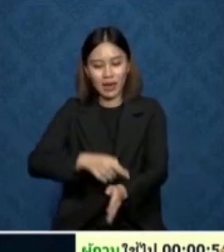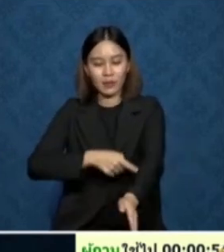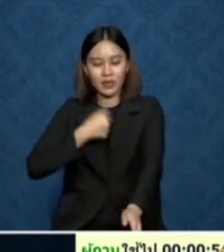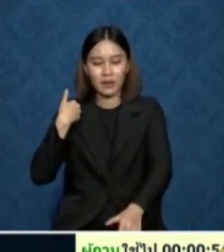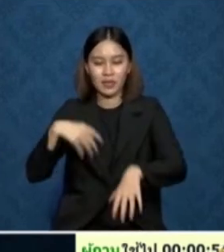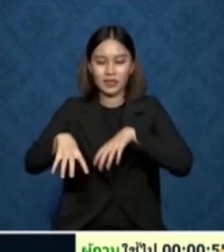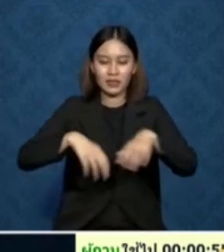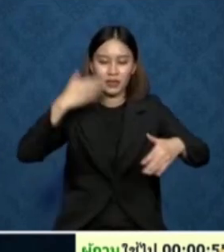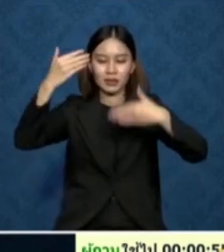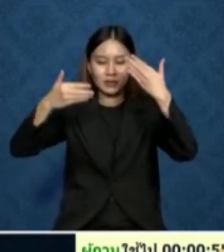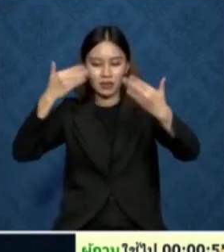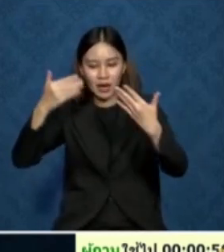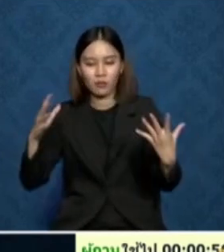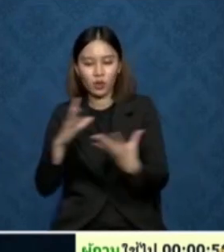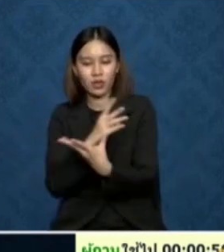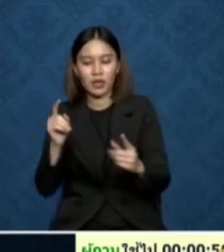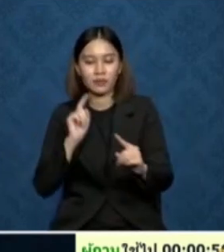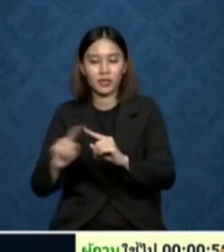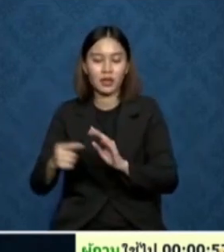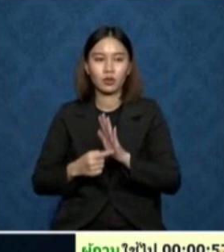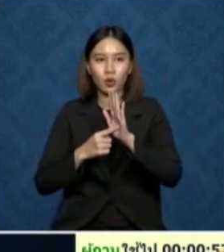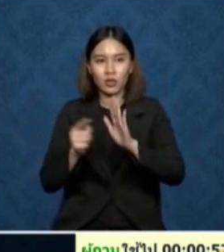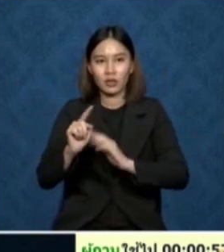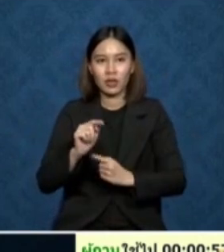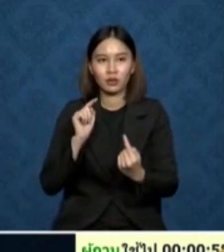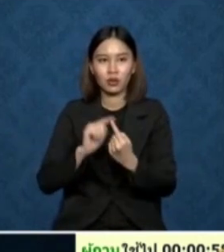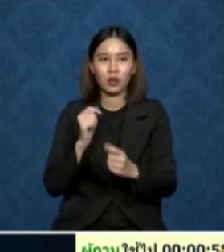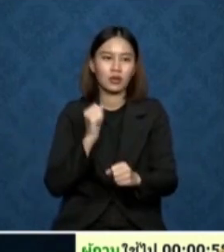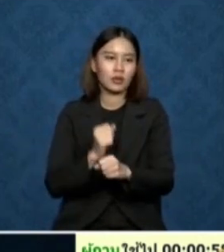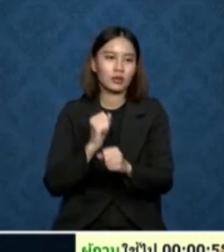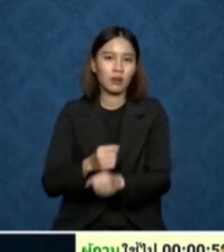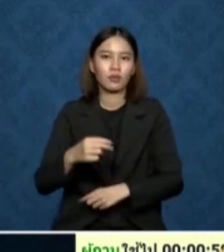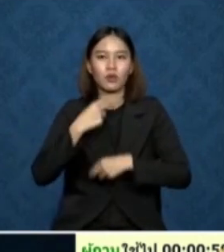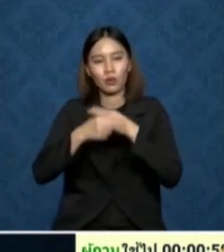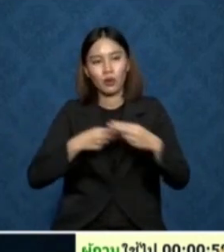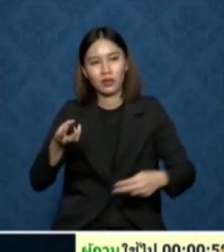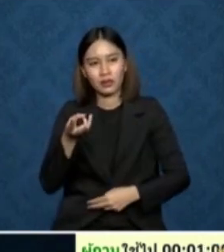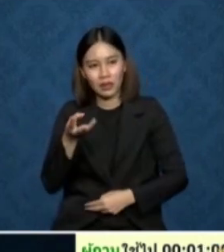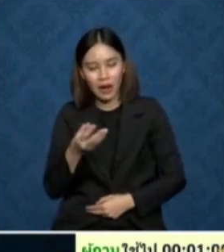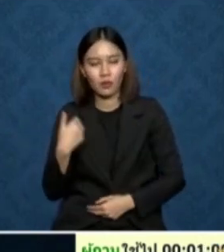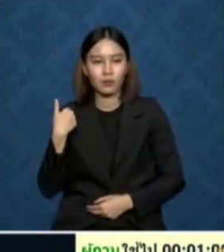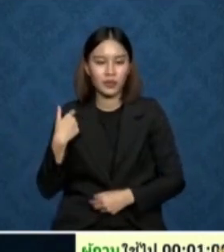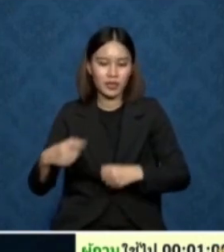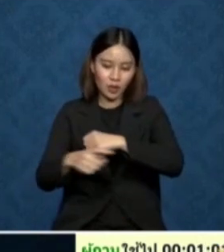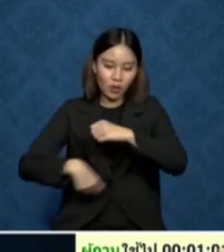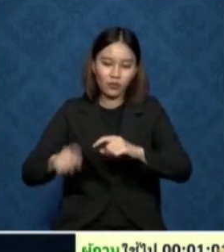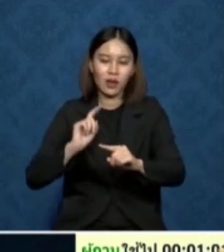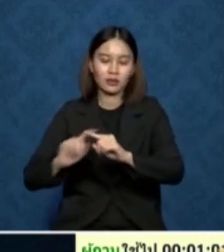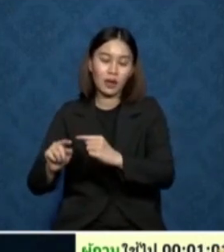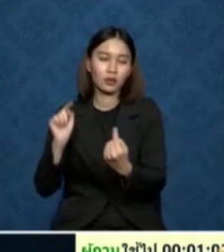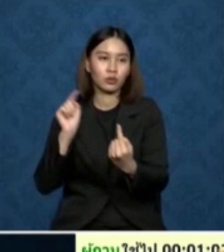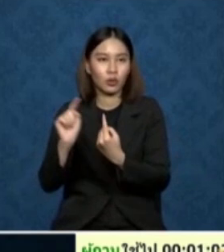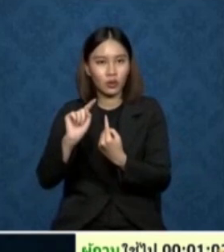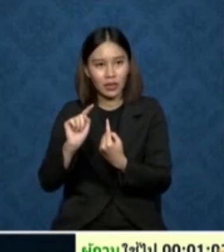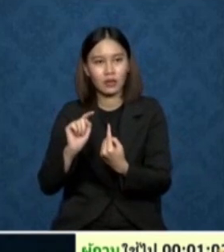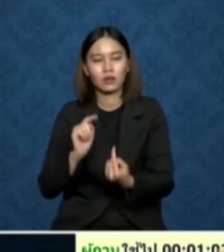มีการจัดงานเทศการณและพิธีกรมตางๆเช่นประเพณีทำควนข้าว การลงแข่เกี่วข้าวซึ่สะท้อนถ